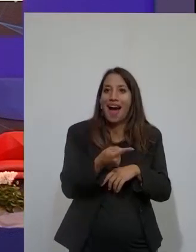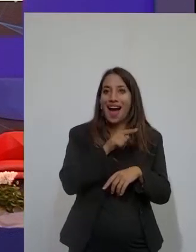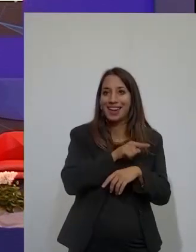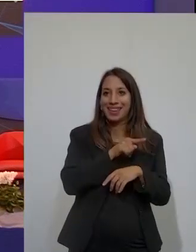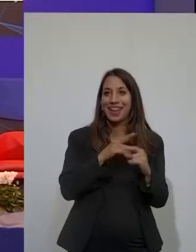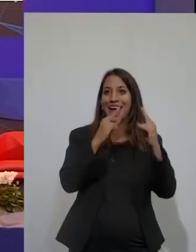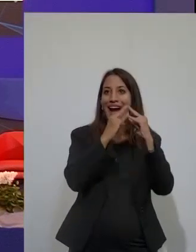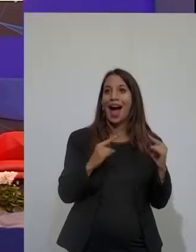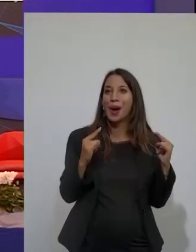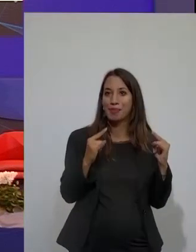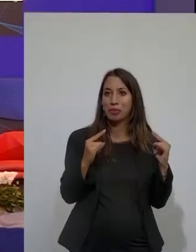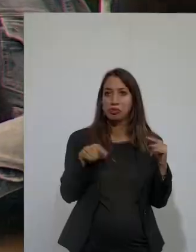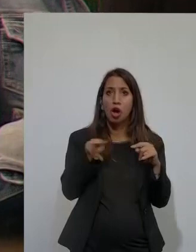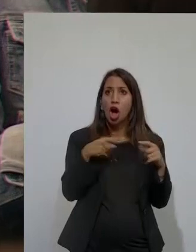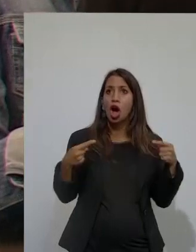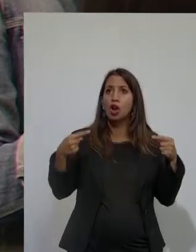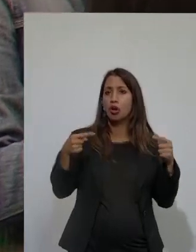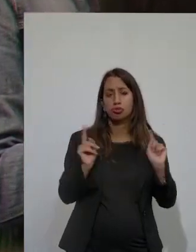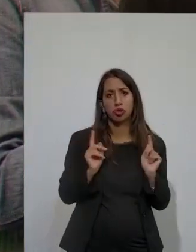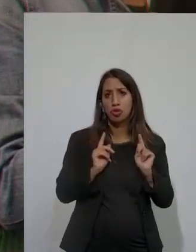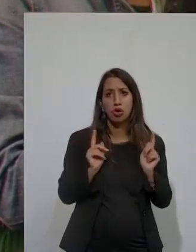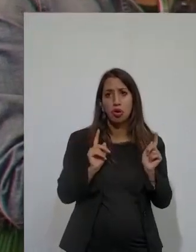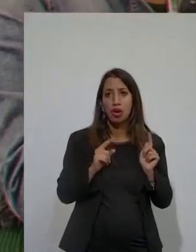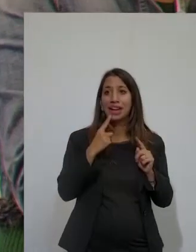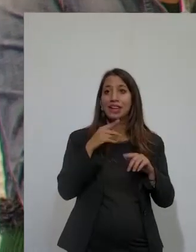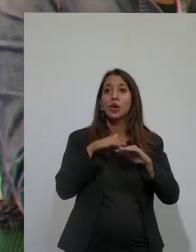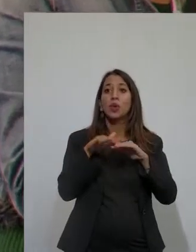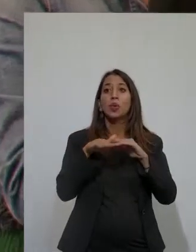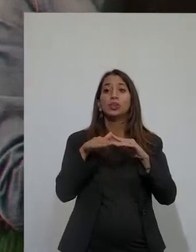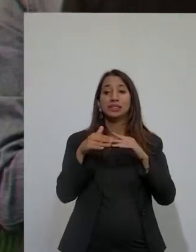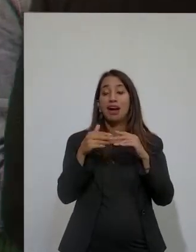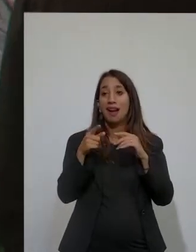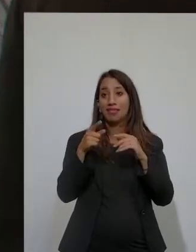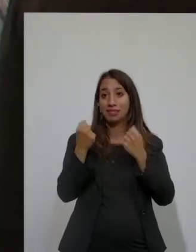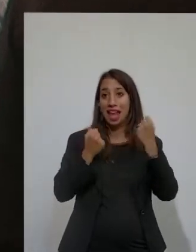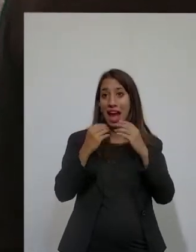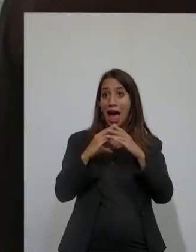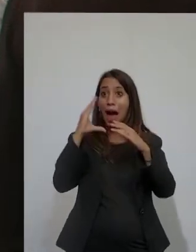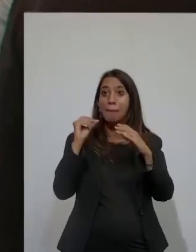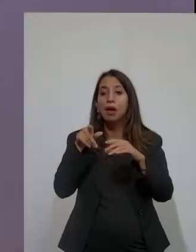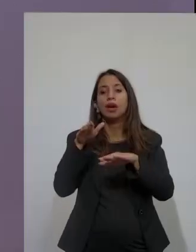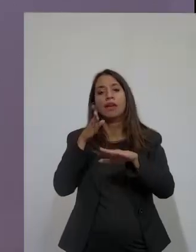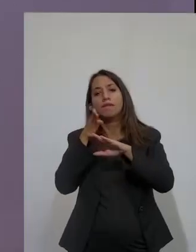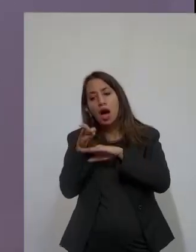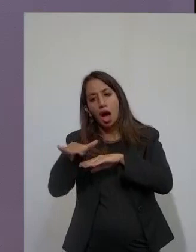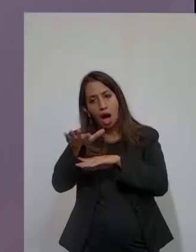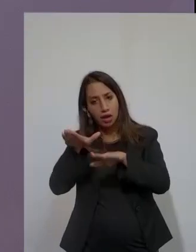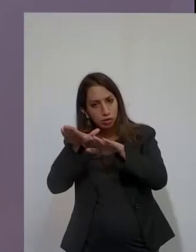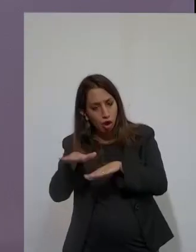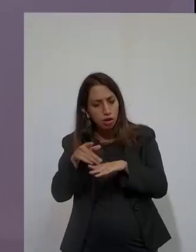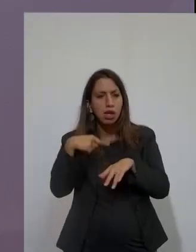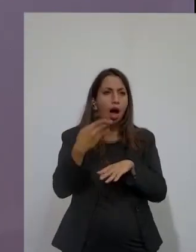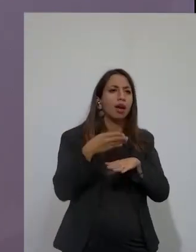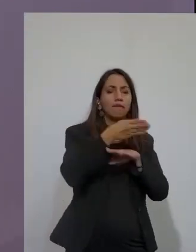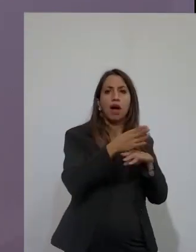in concorrenza. I camperisti vanno un po' nei campeggi e un po' nelle aree di sosta.